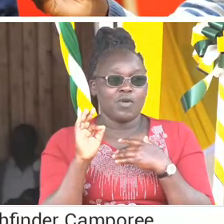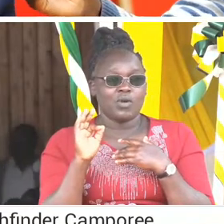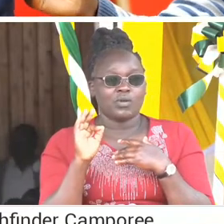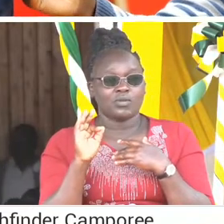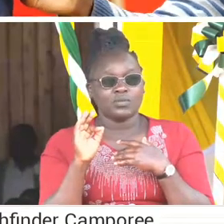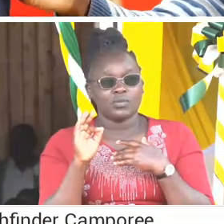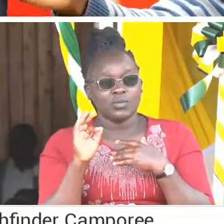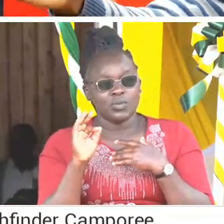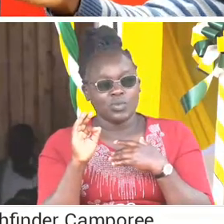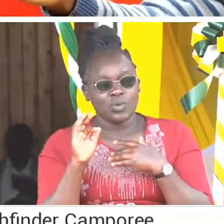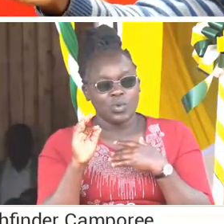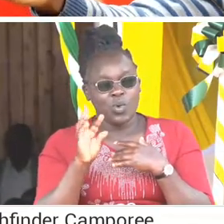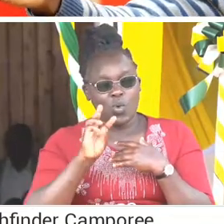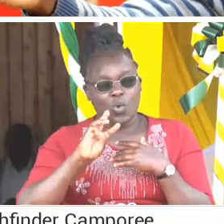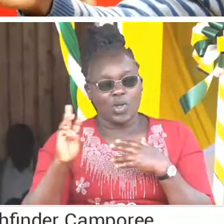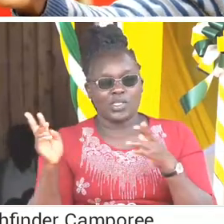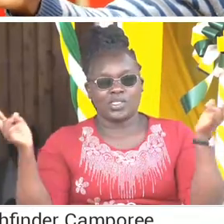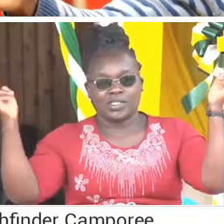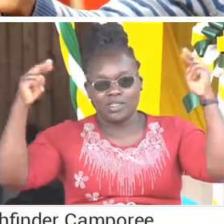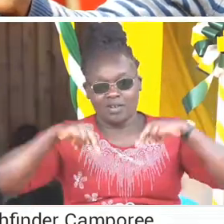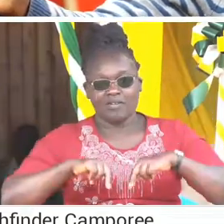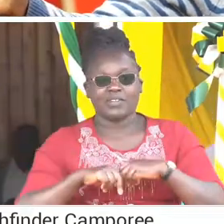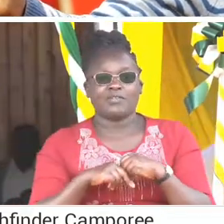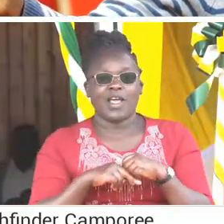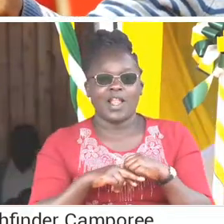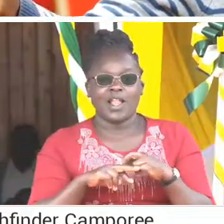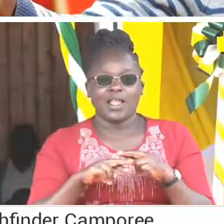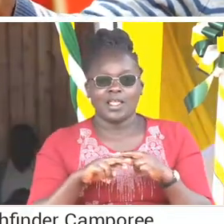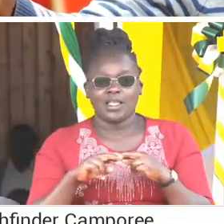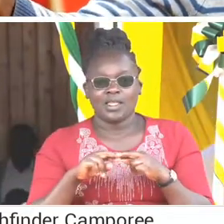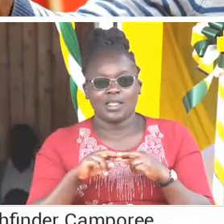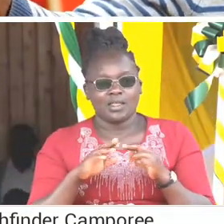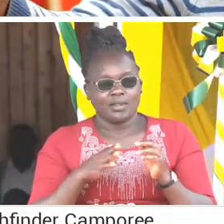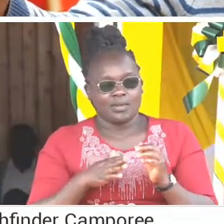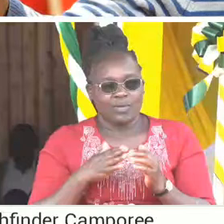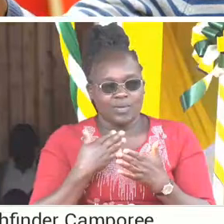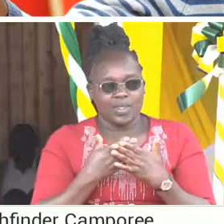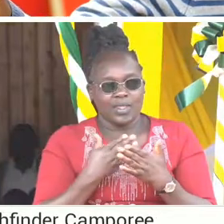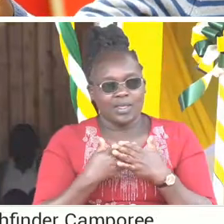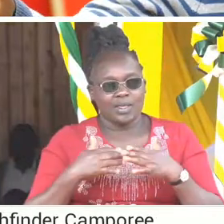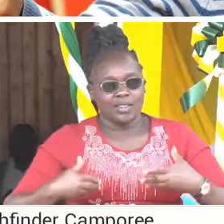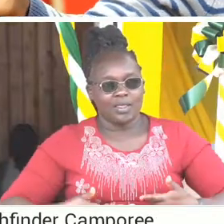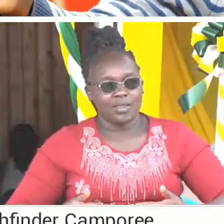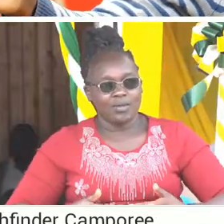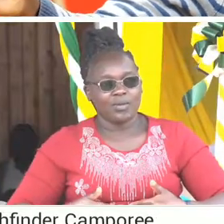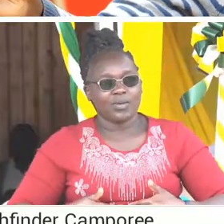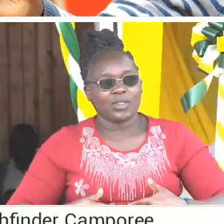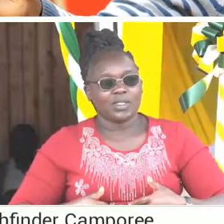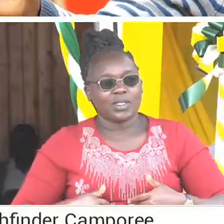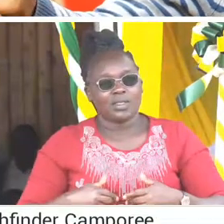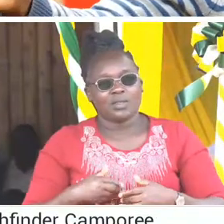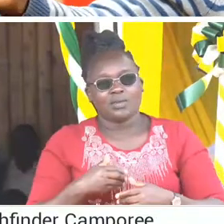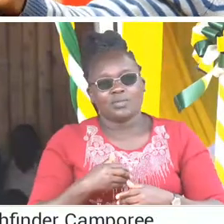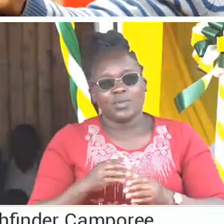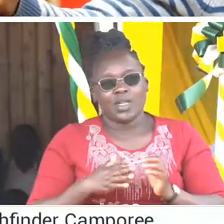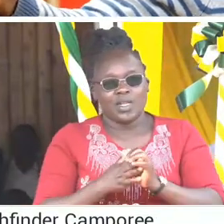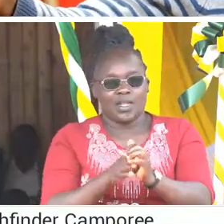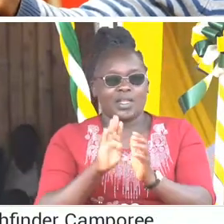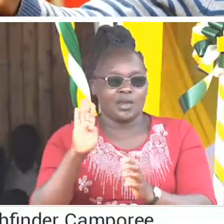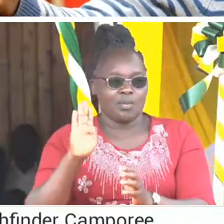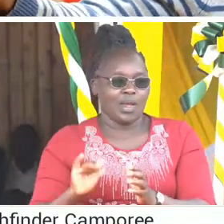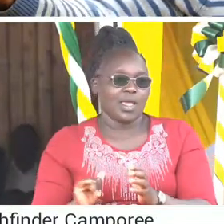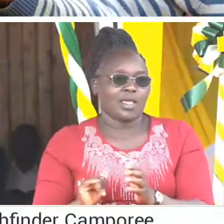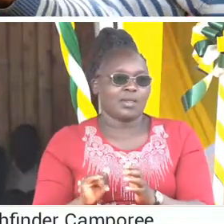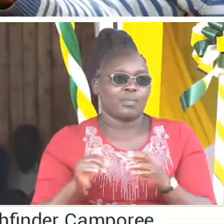kwanza. Tunataka tushukuru sana vijana kiongozwa na kiongozi wetu Pastor Lelei pamoja na wote ambao wameweza kufanya mkutano